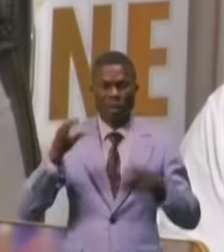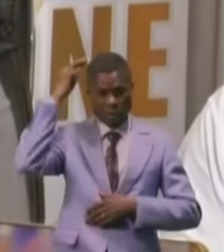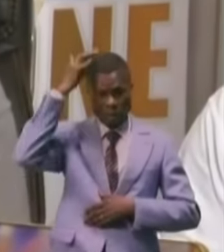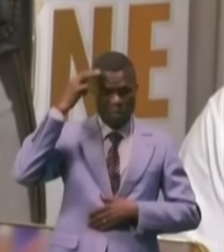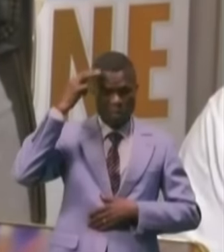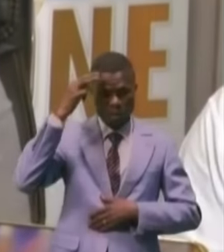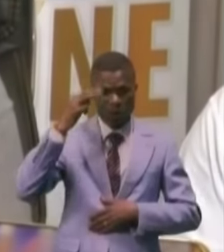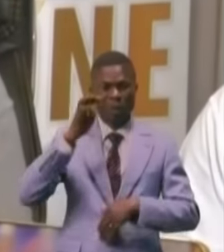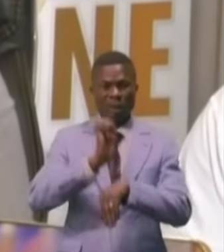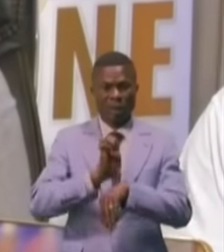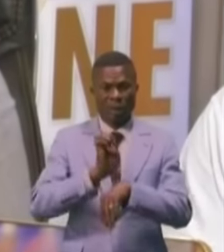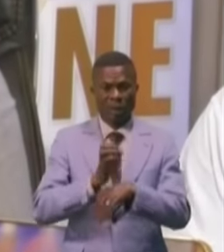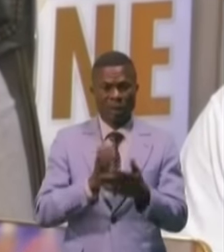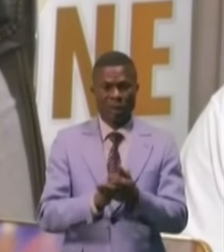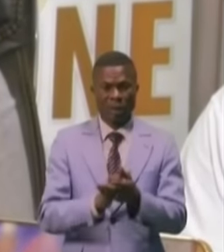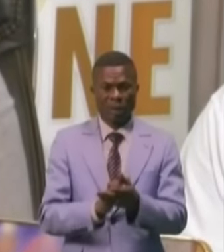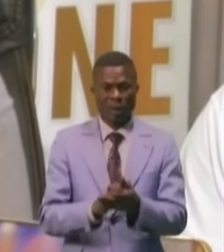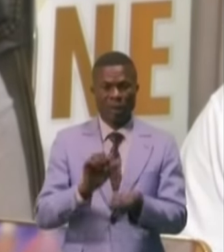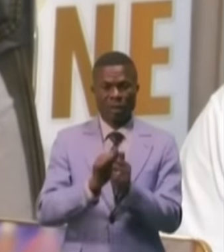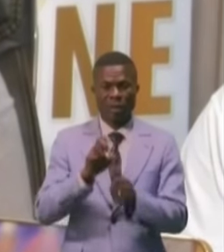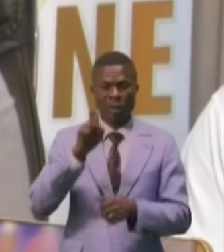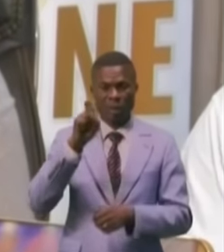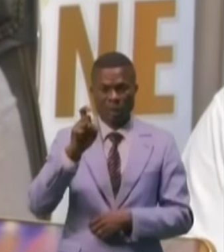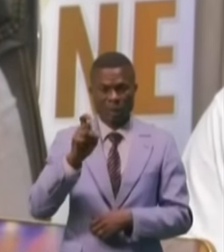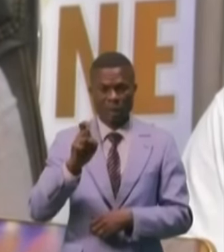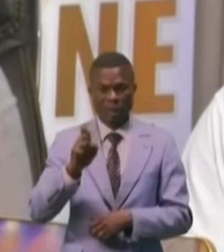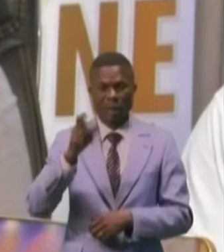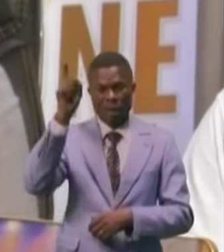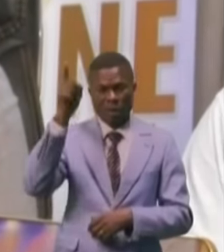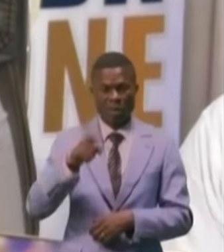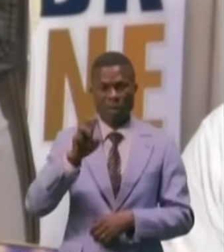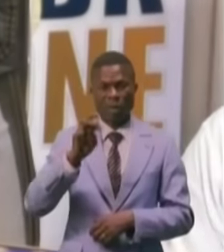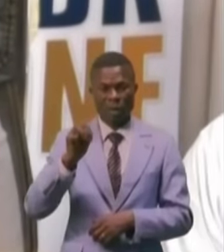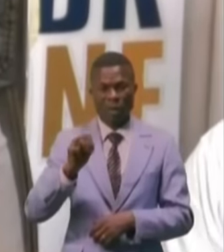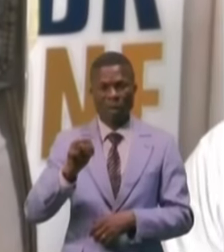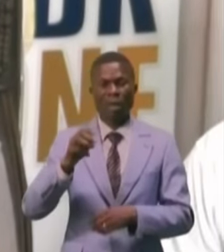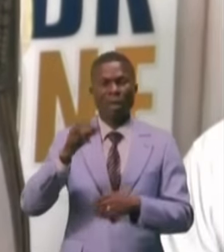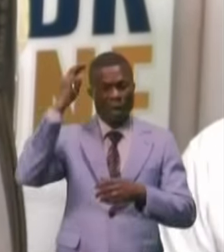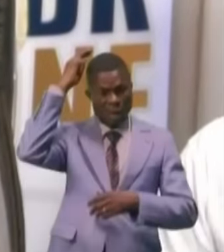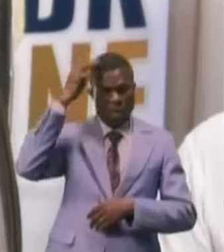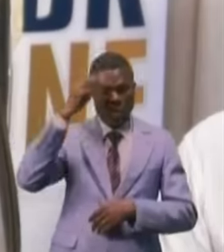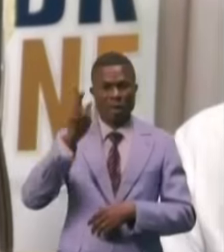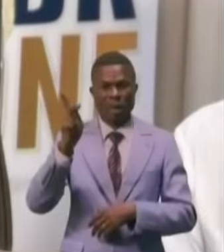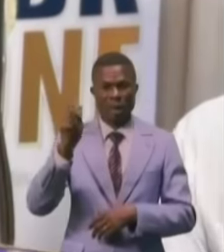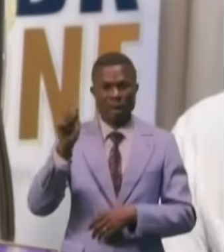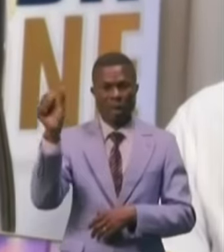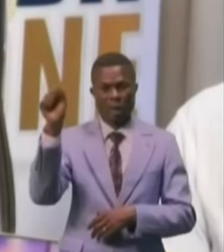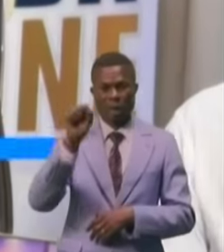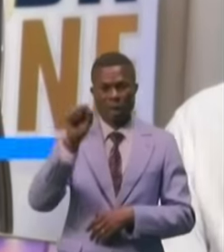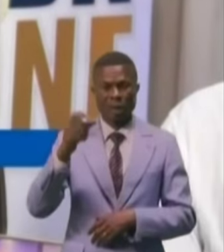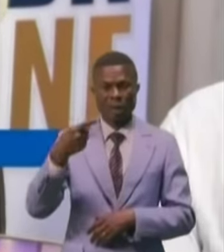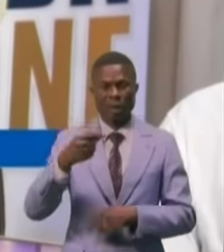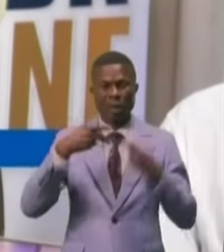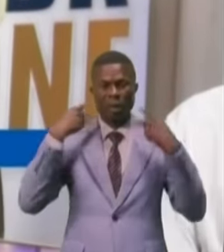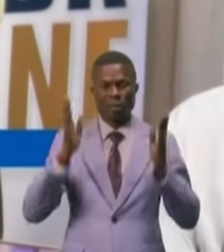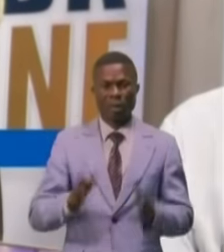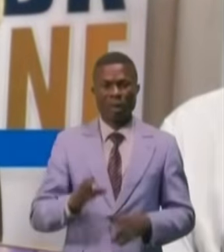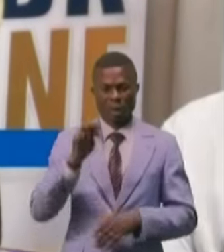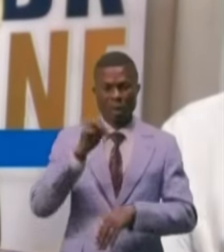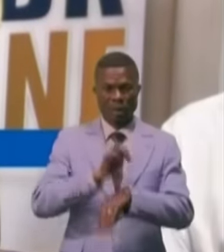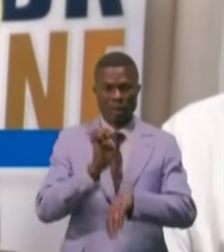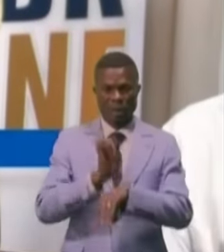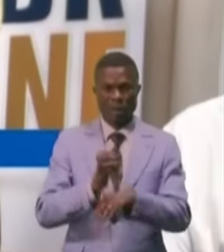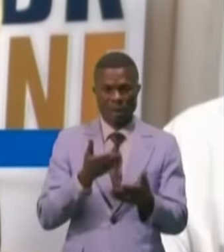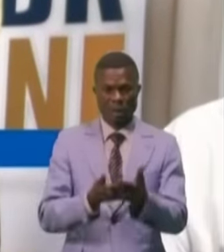Ministries, du compte X @Baruti Kasongo et du compte Instagram Pasteur Baruti Ministries en